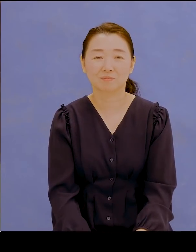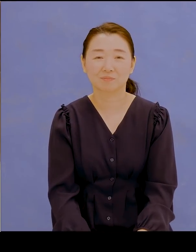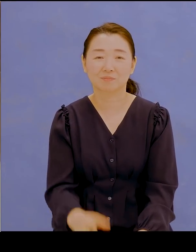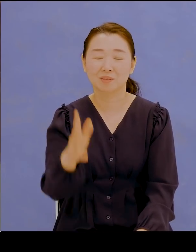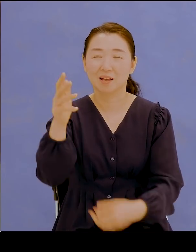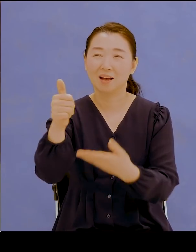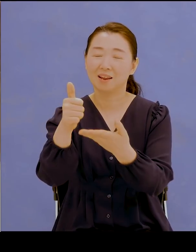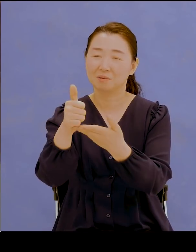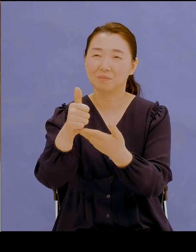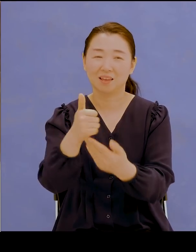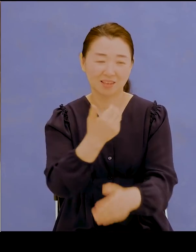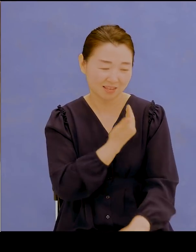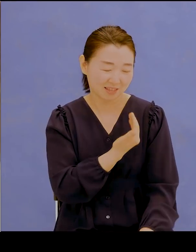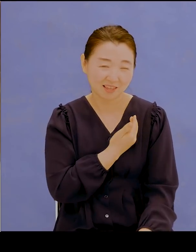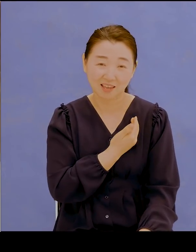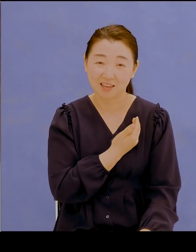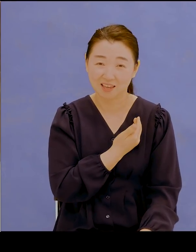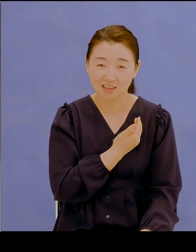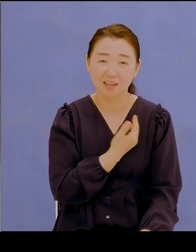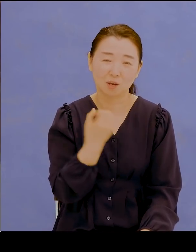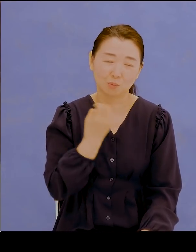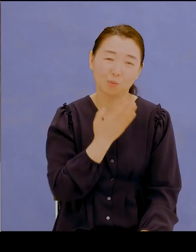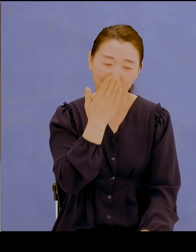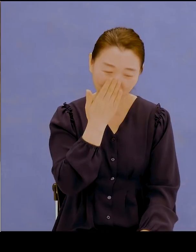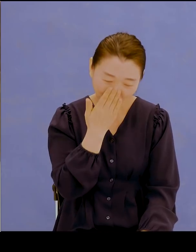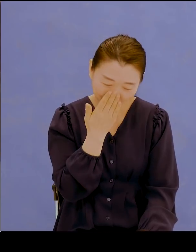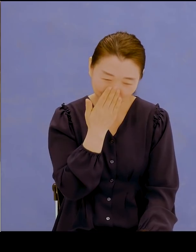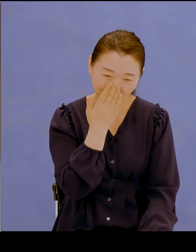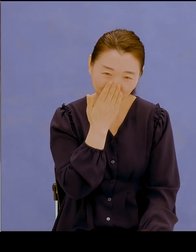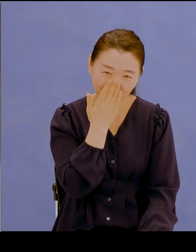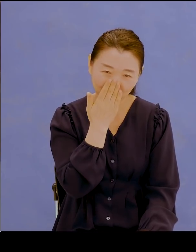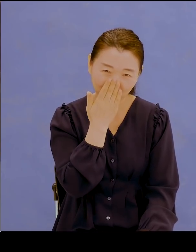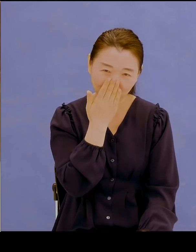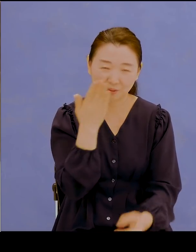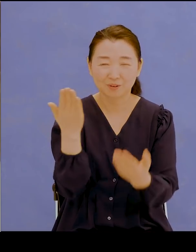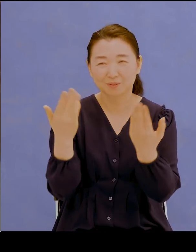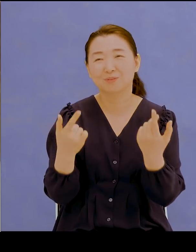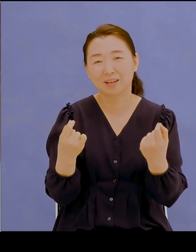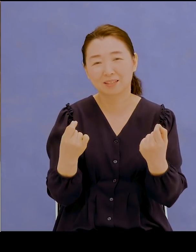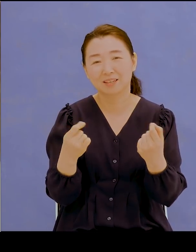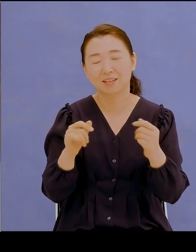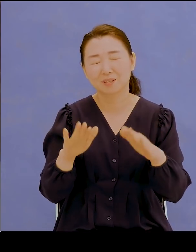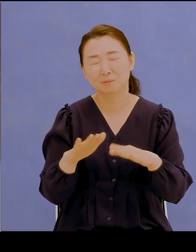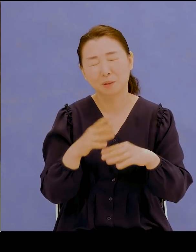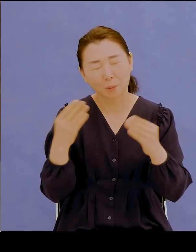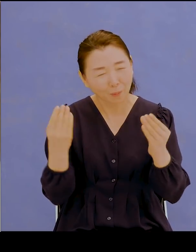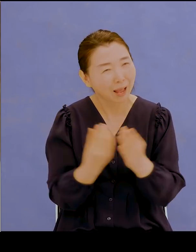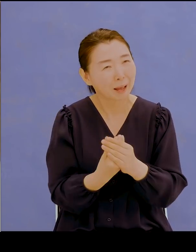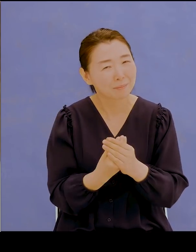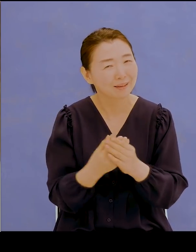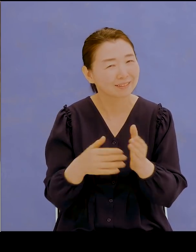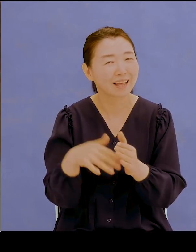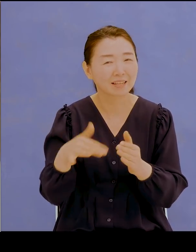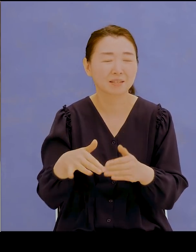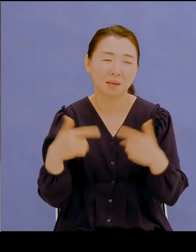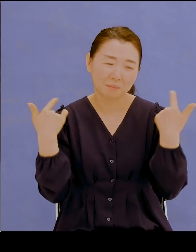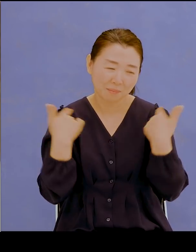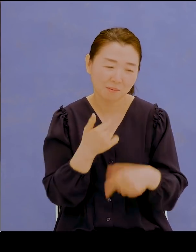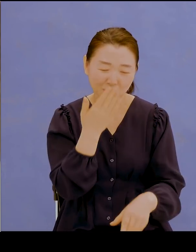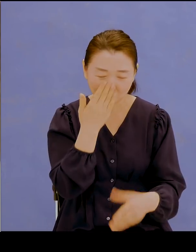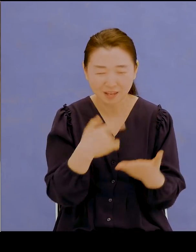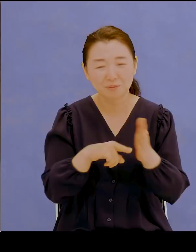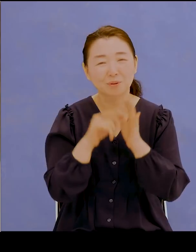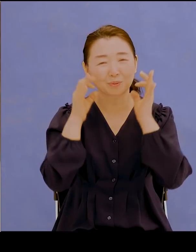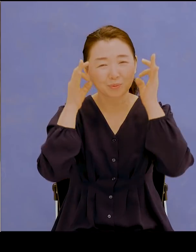하나님이 인내하는 거 예. 그리고 겸손하게 그건 아직도 그거는 뭐 완치가 없잖아요. 예. 매일매일 겸손하려고